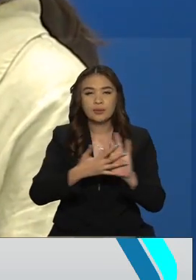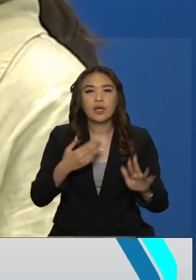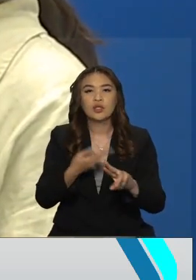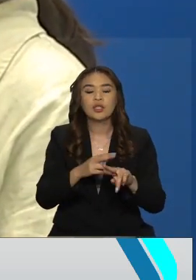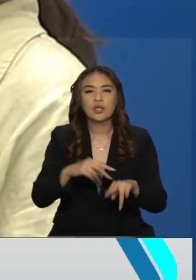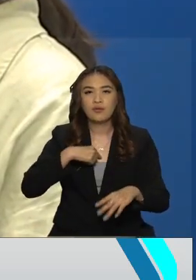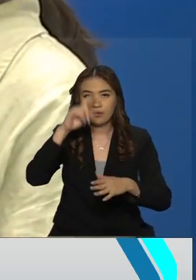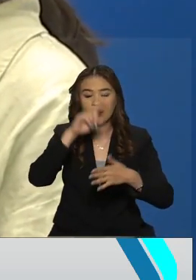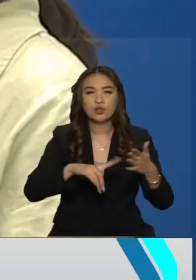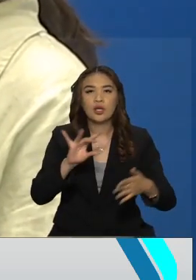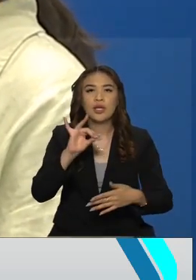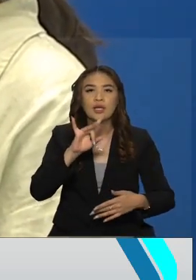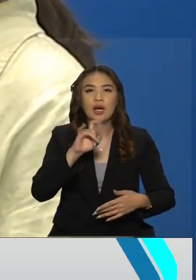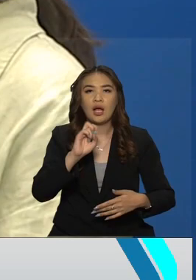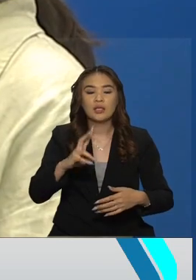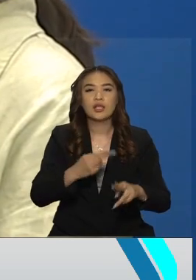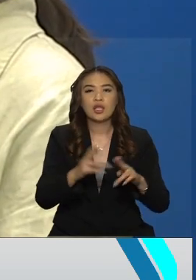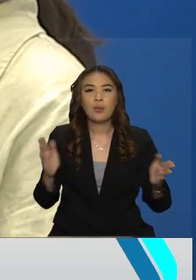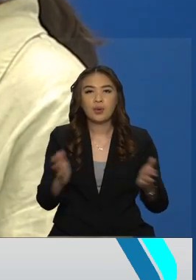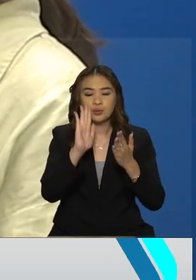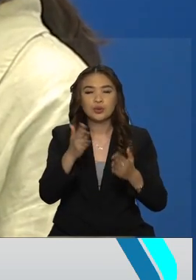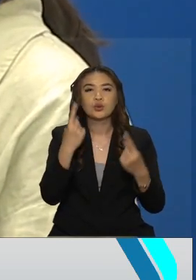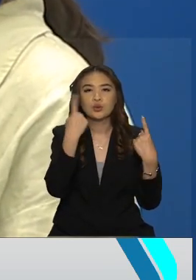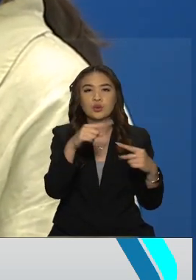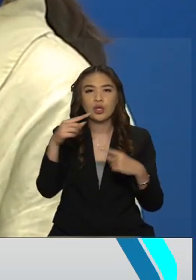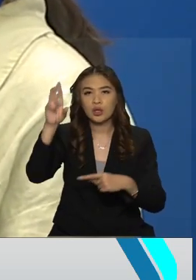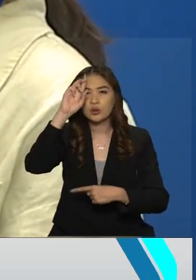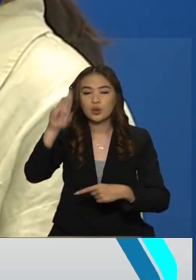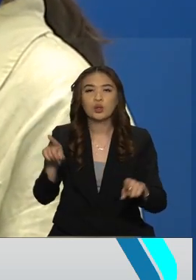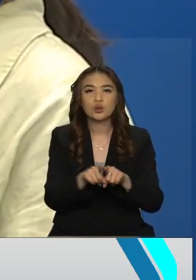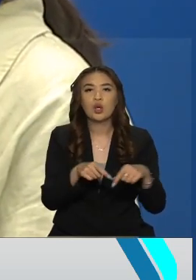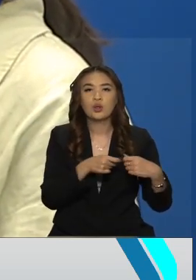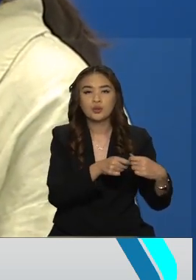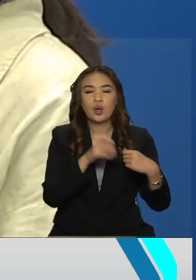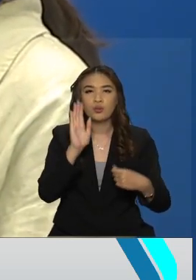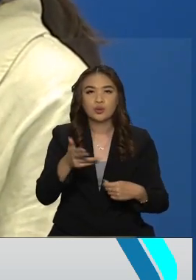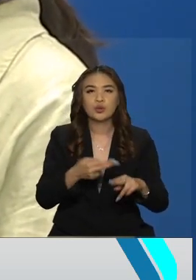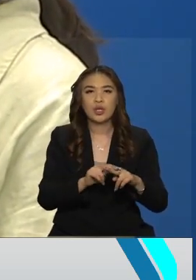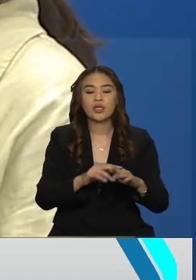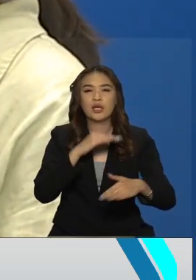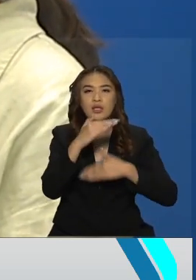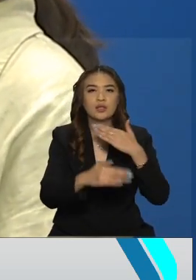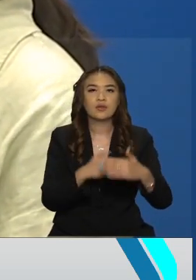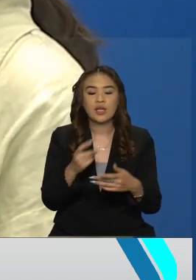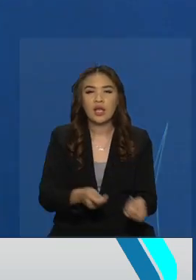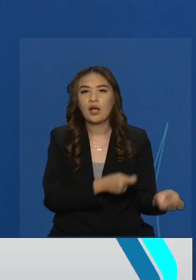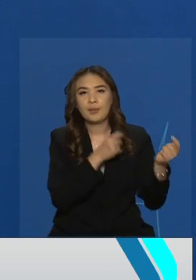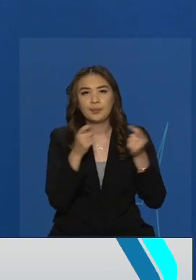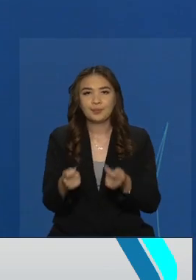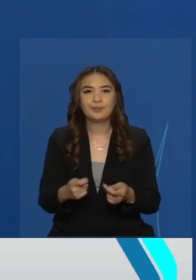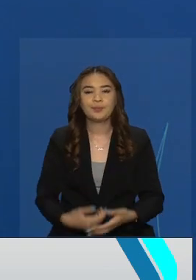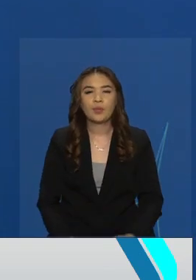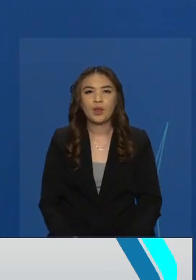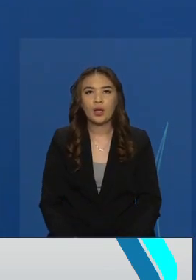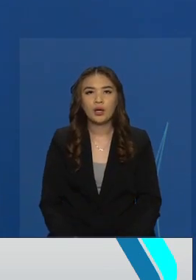что Иран поддержит эту идею и остальные страны будут также открыты сотрудничеству и более тесному развитию транспортных коммуникаций